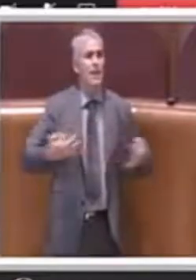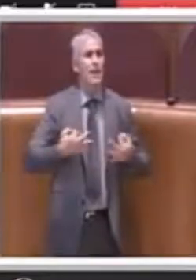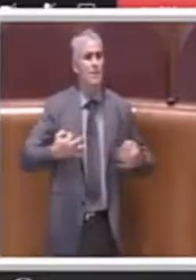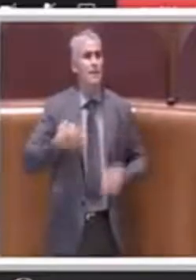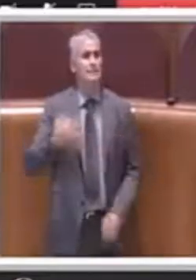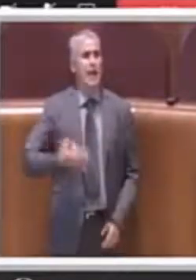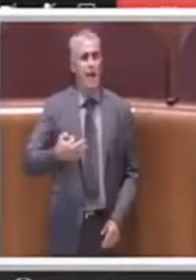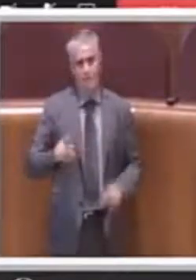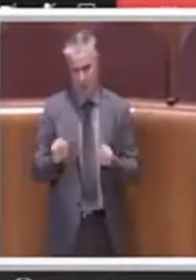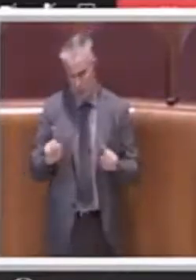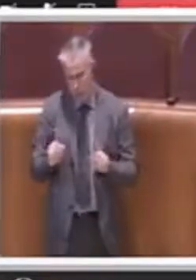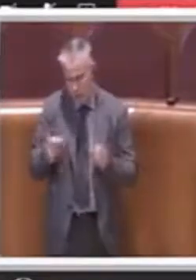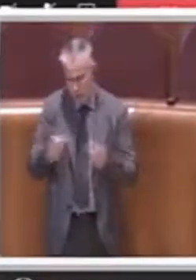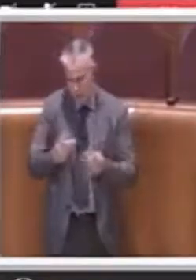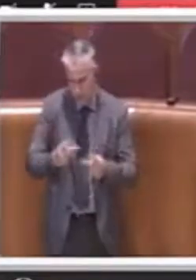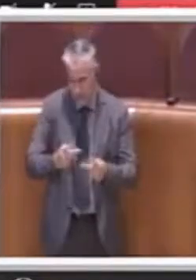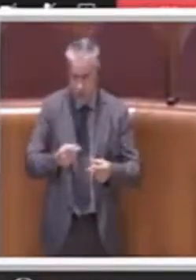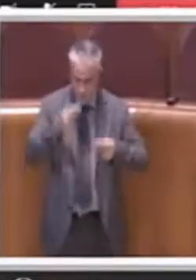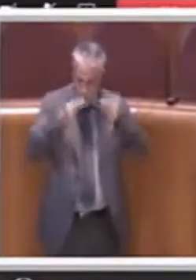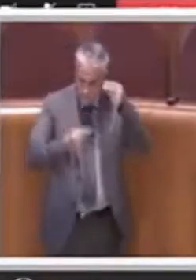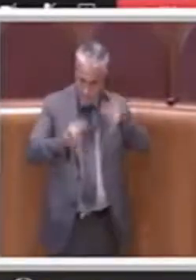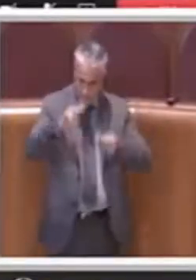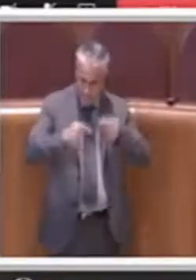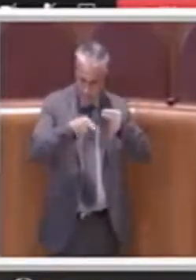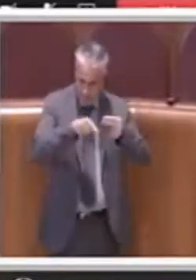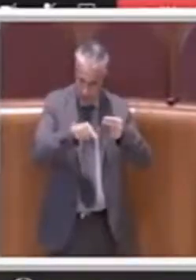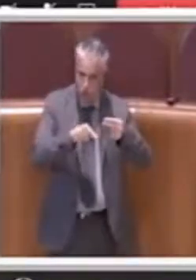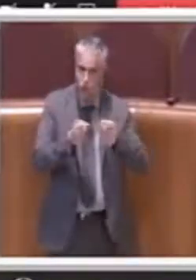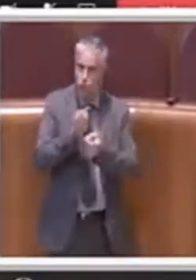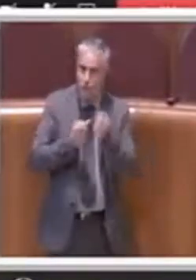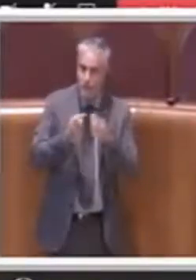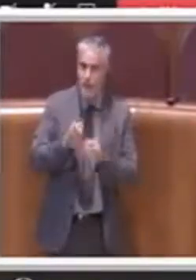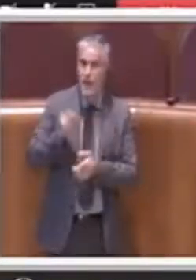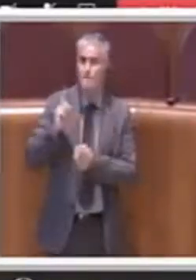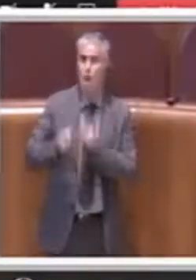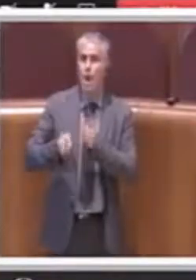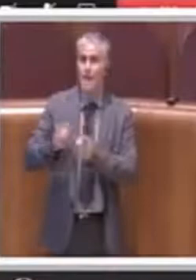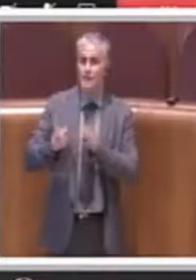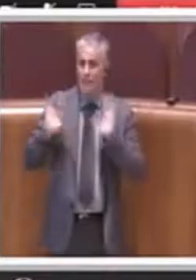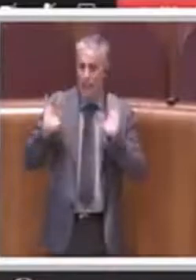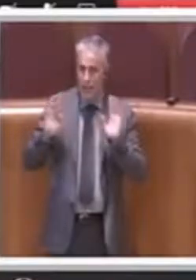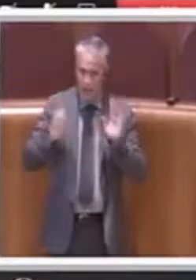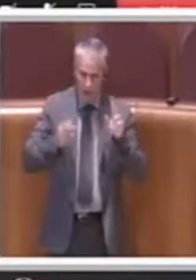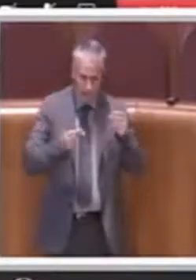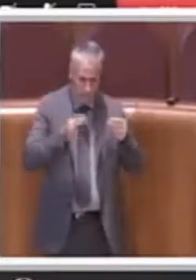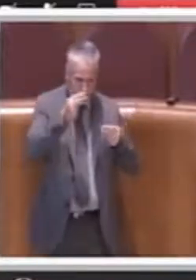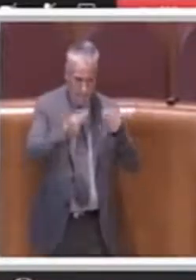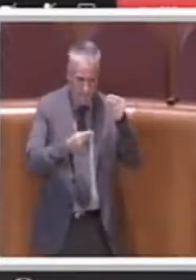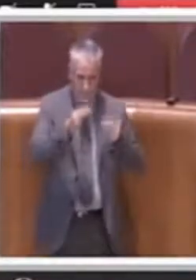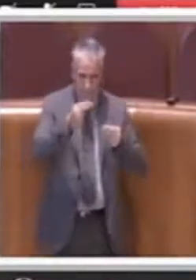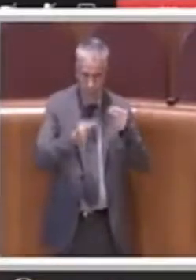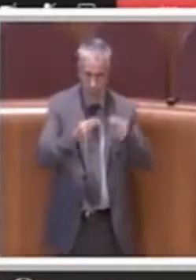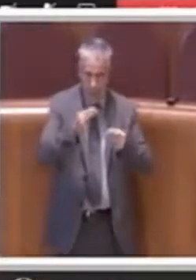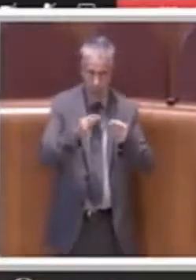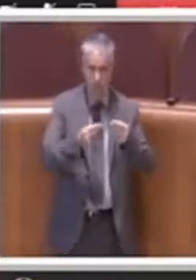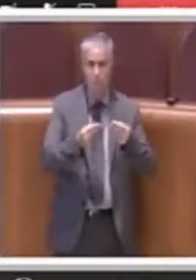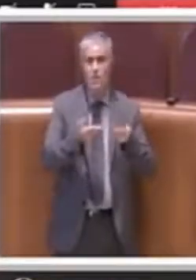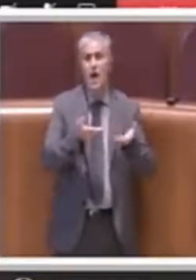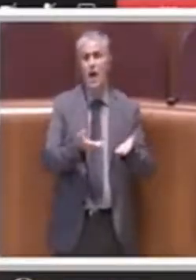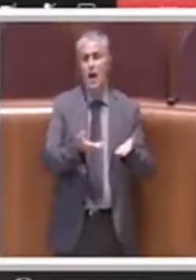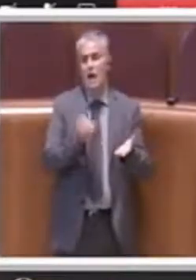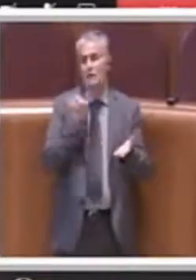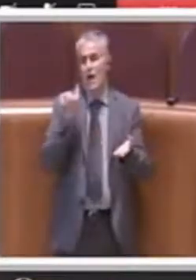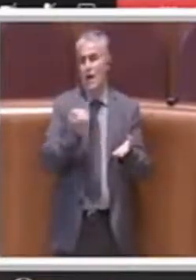insomma ricordiamo che se il bilancio è espressione di capacità politica, insomma, viene da sé, viene servito su un piatto d'argento, no?